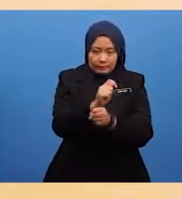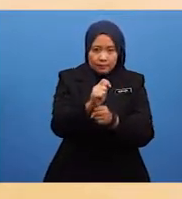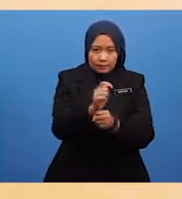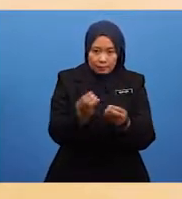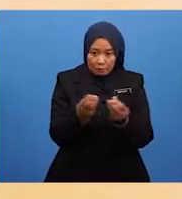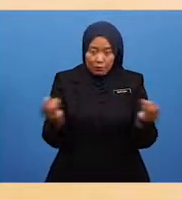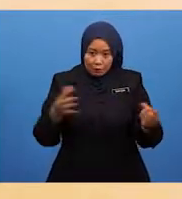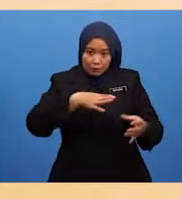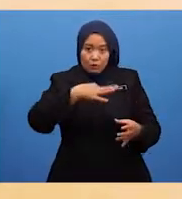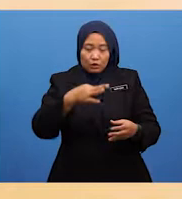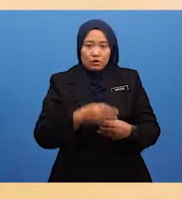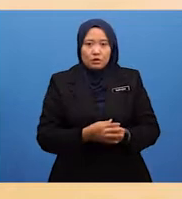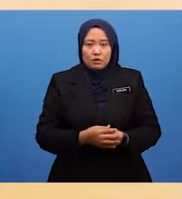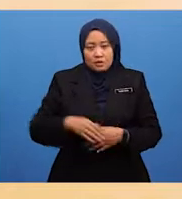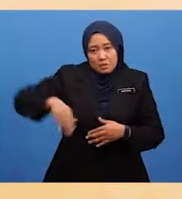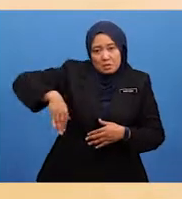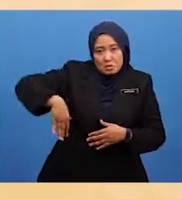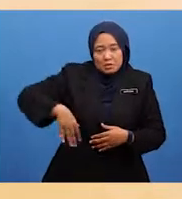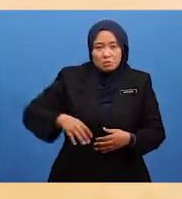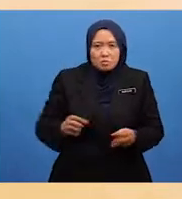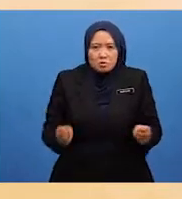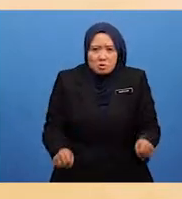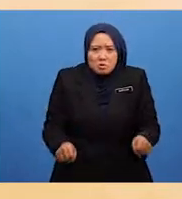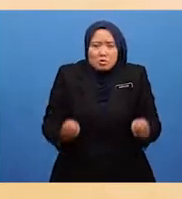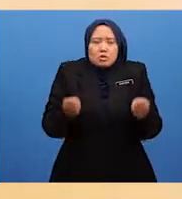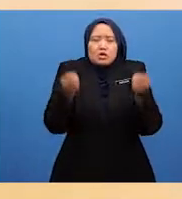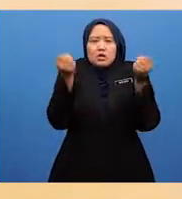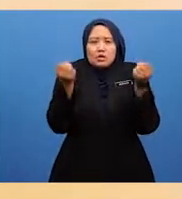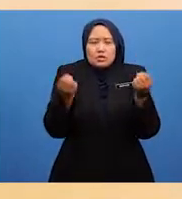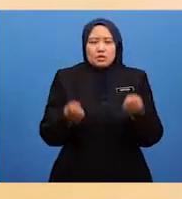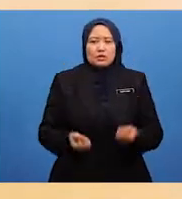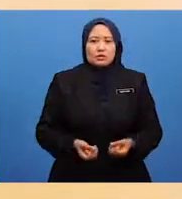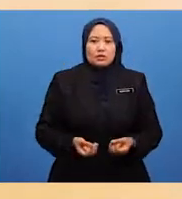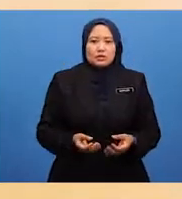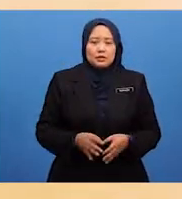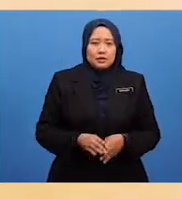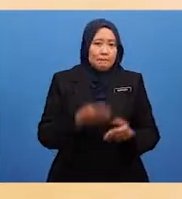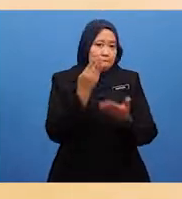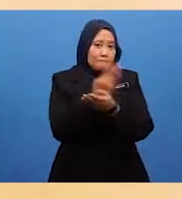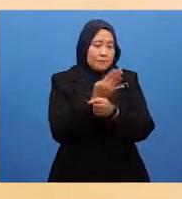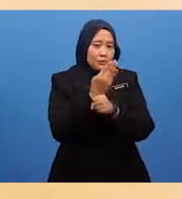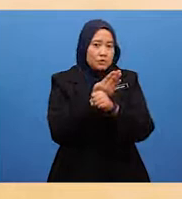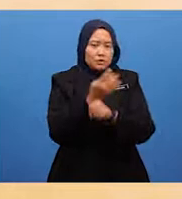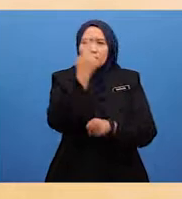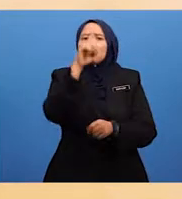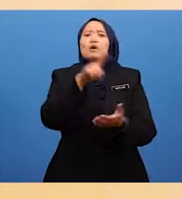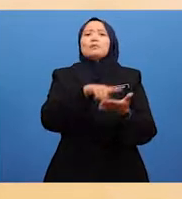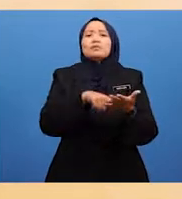sebelum mengangkat pemberat besi? Untuk apa agaknya?